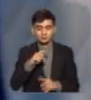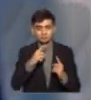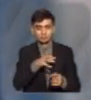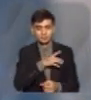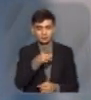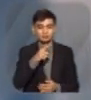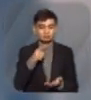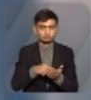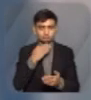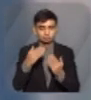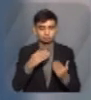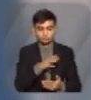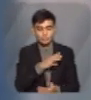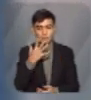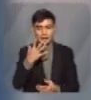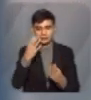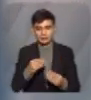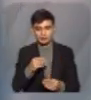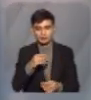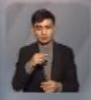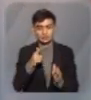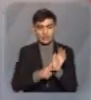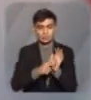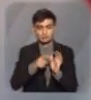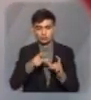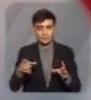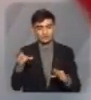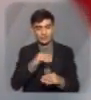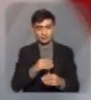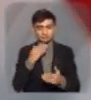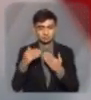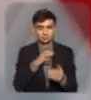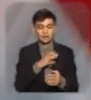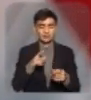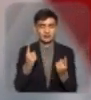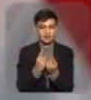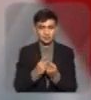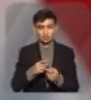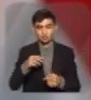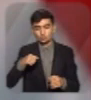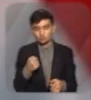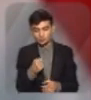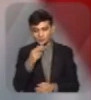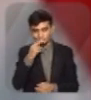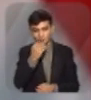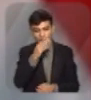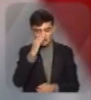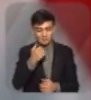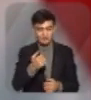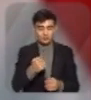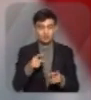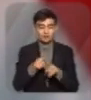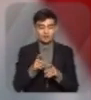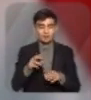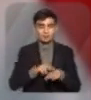она вела допрос. В течение 5 дней допросили более 70 человек, в том числе одноклассников, друзей подростка, а также администрацию школы, учителей и